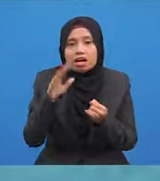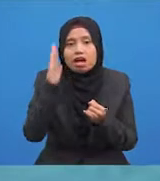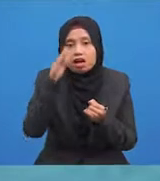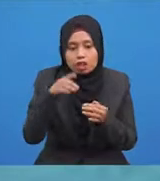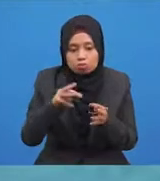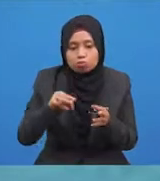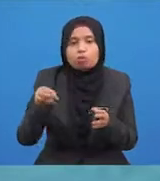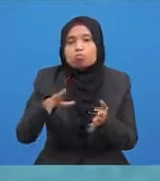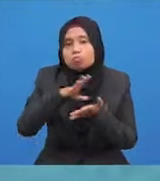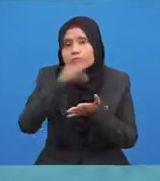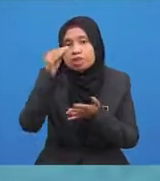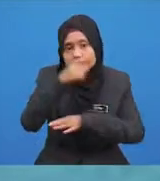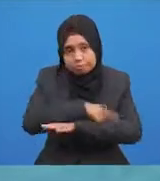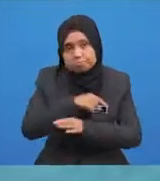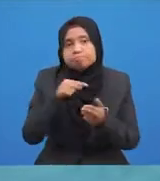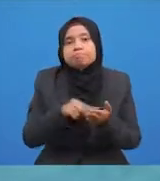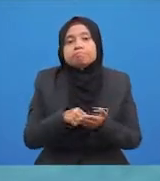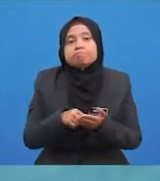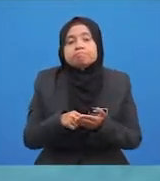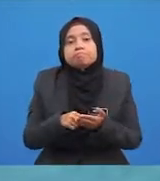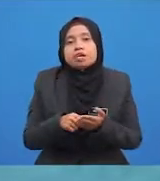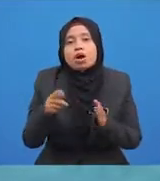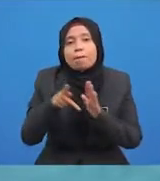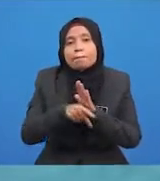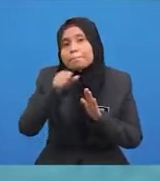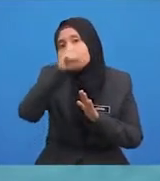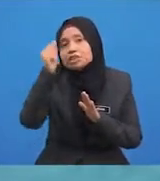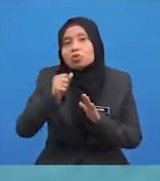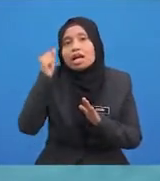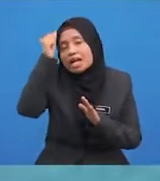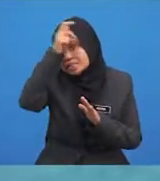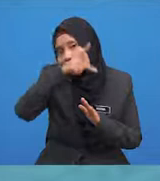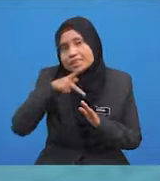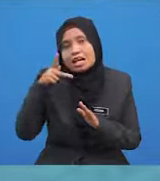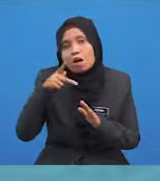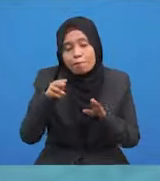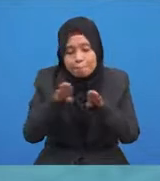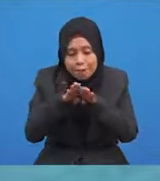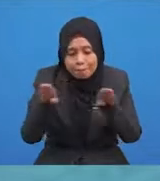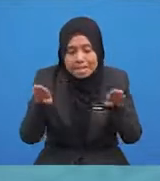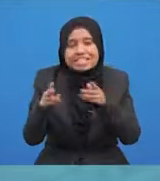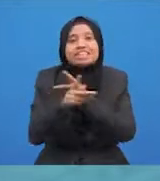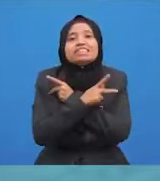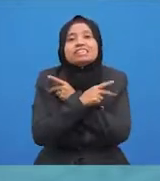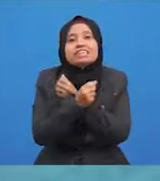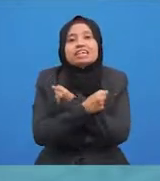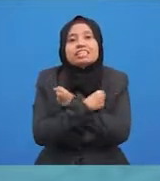murid-murid pelajari pada hari ini ialah persoalan sikap membezakan kasih